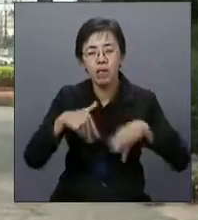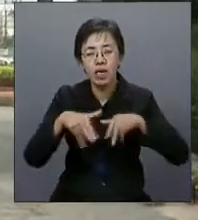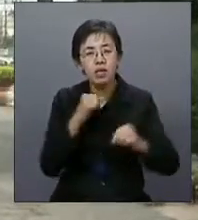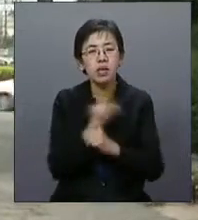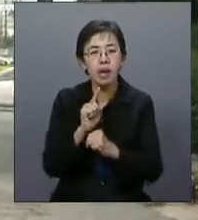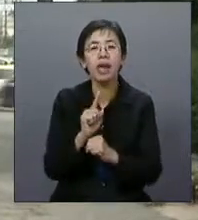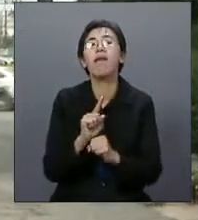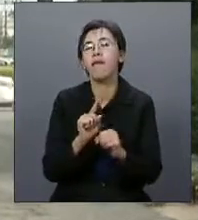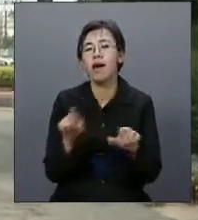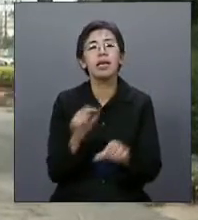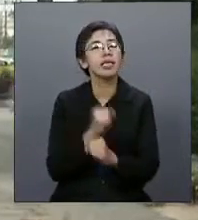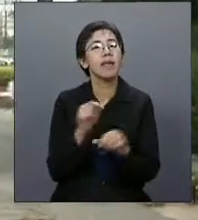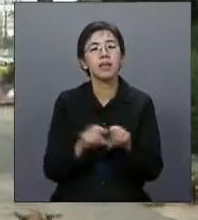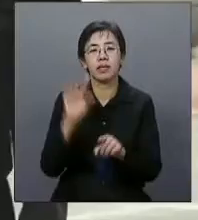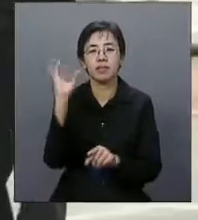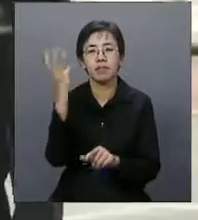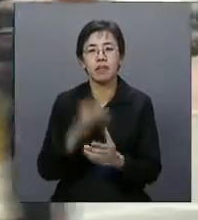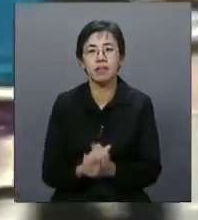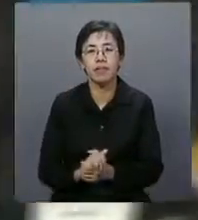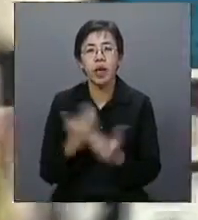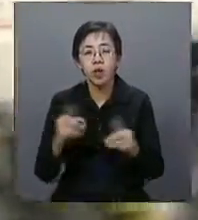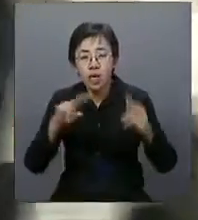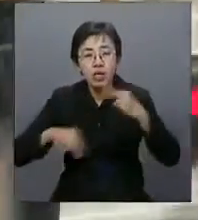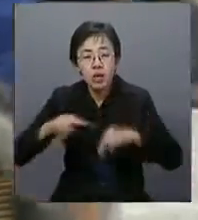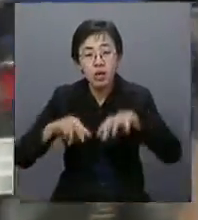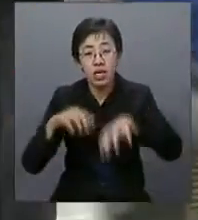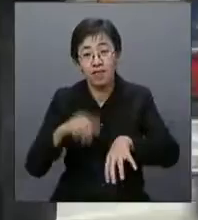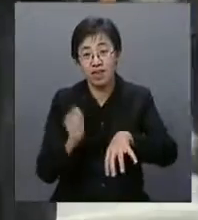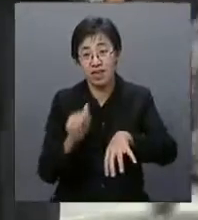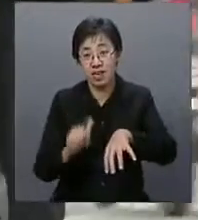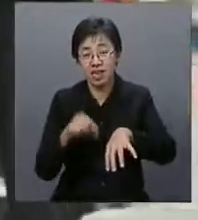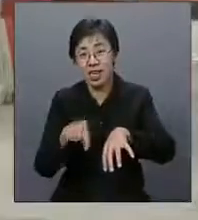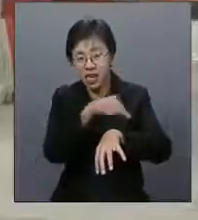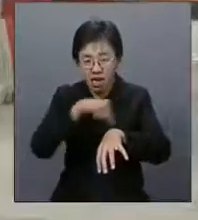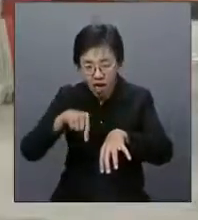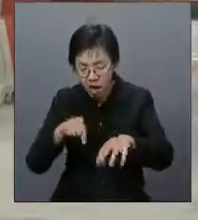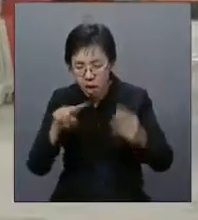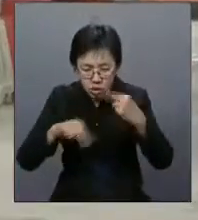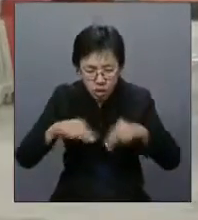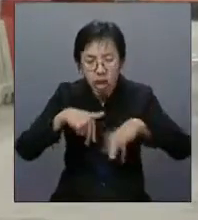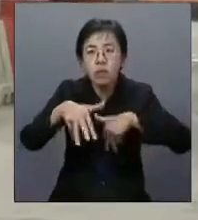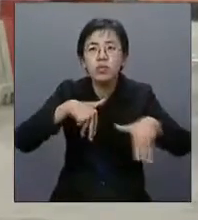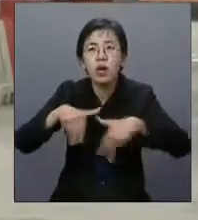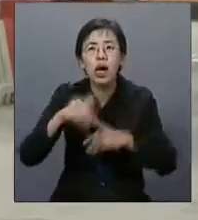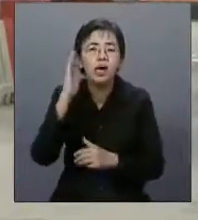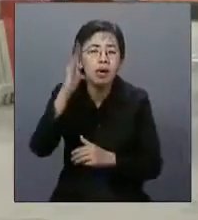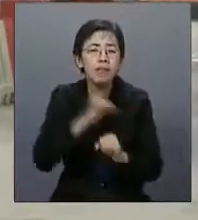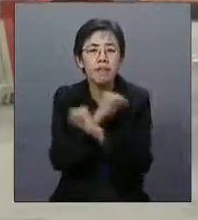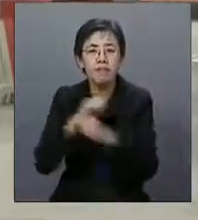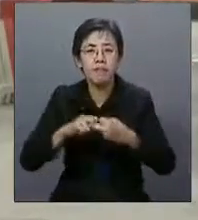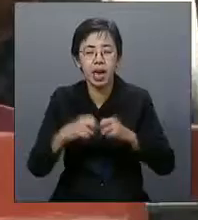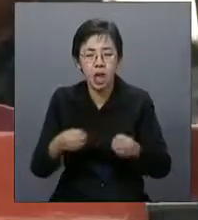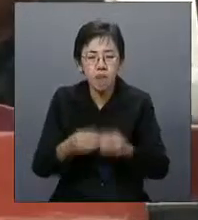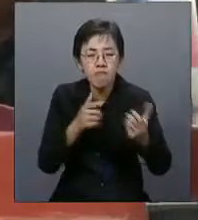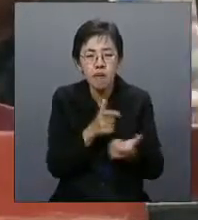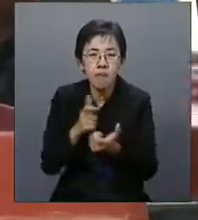ขณะที่การรักษาความปลอดภัยในพื้นที่เมืองวันนี้เจ้าหน้าที่ได้ตั้งด่านตรวจลอยรอบเขตเมืองและชุมชนเสี่ยงเพื่อป้องกันเหตุรุนแรงและจำกัด